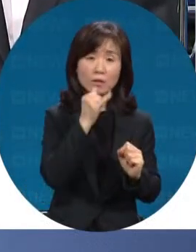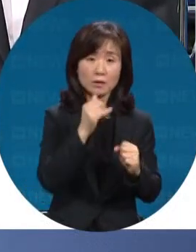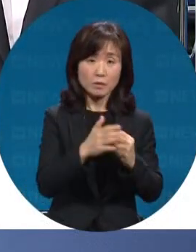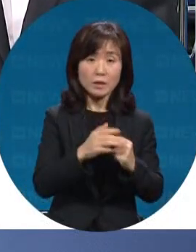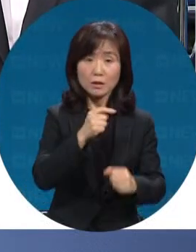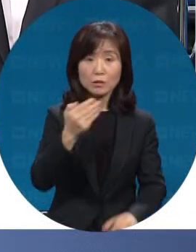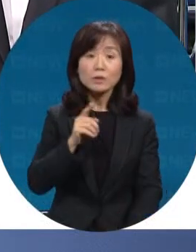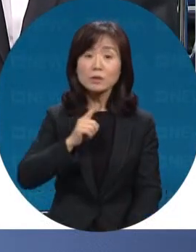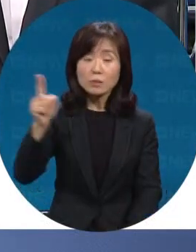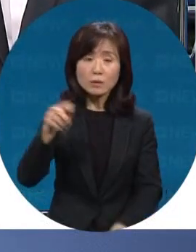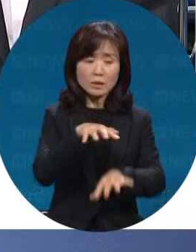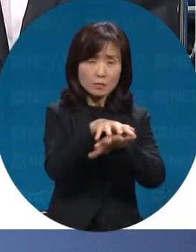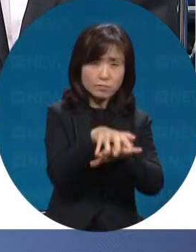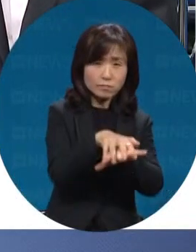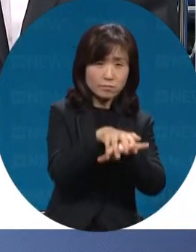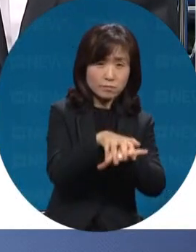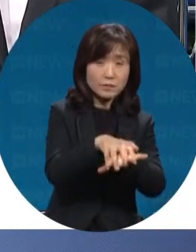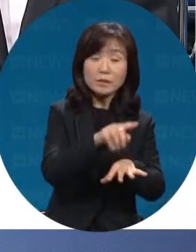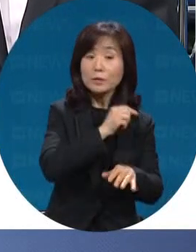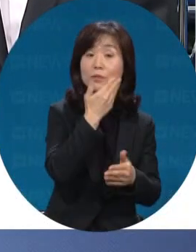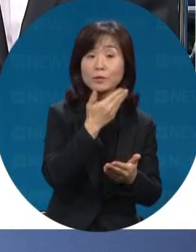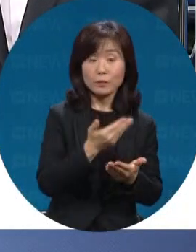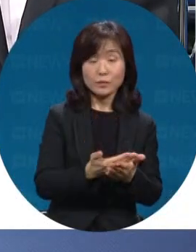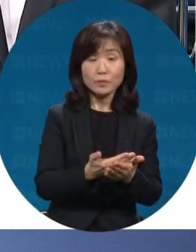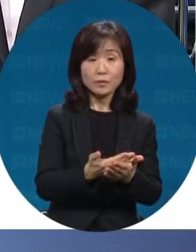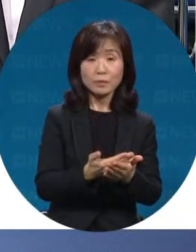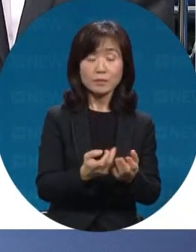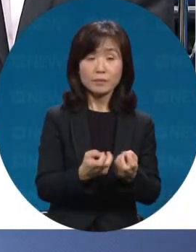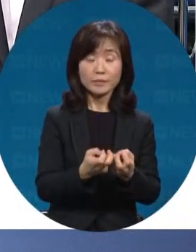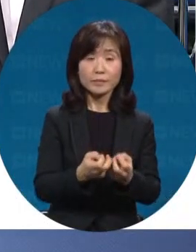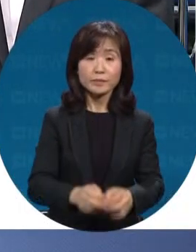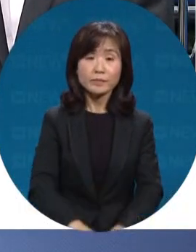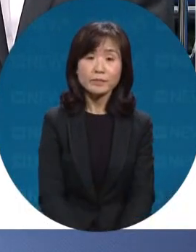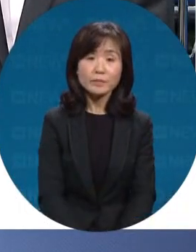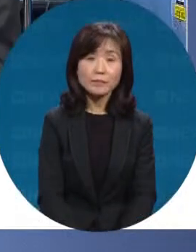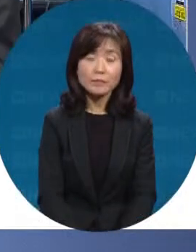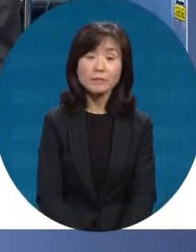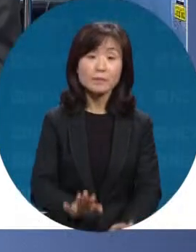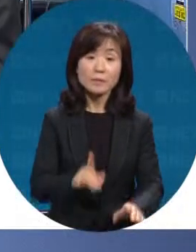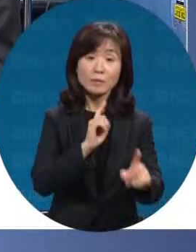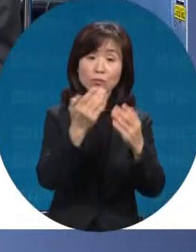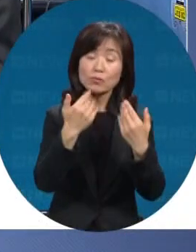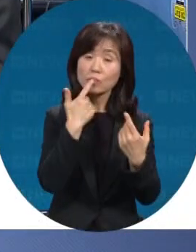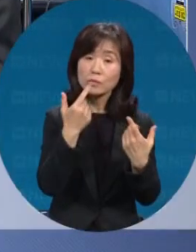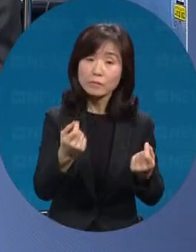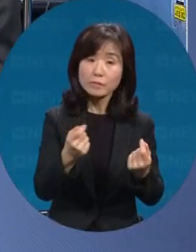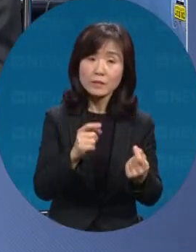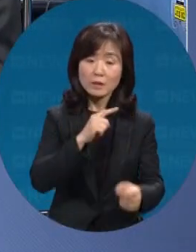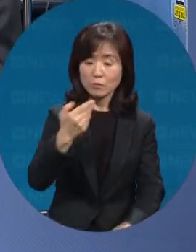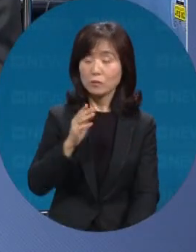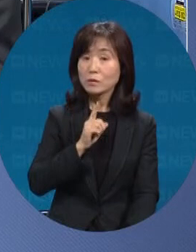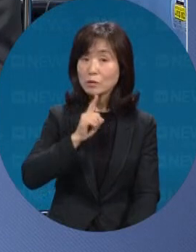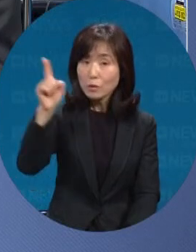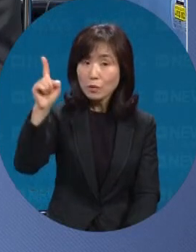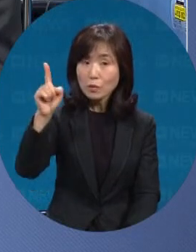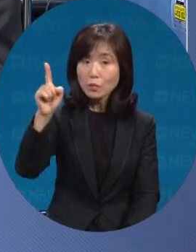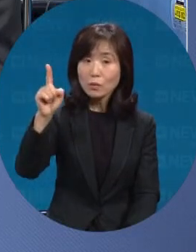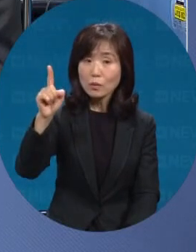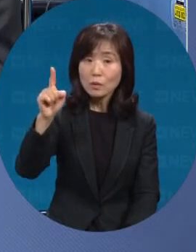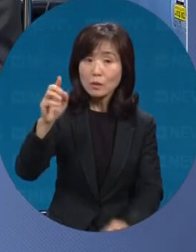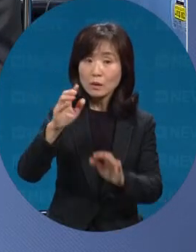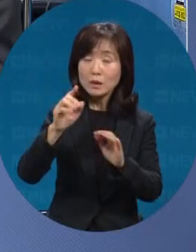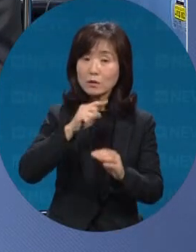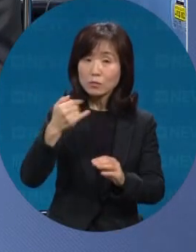압박해 주시는 것을 하시는 게 가장 중요합니다. 네, 말씀해 주신 것처럼 119에 신고를 하고 구급대가